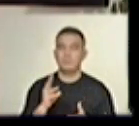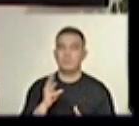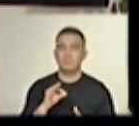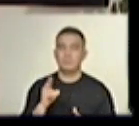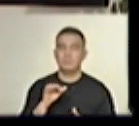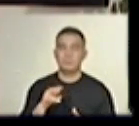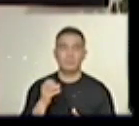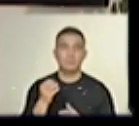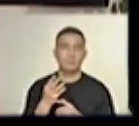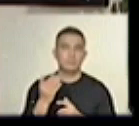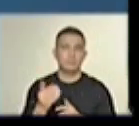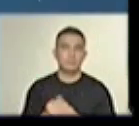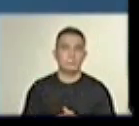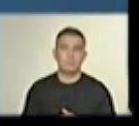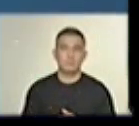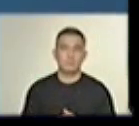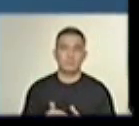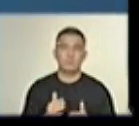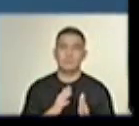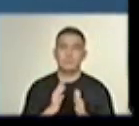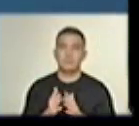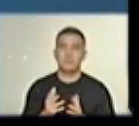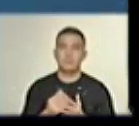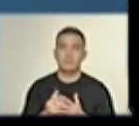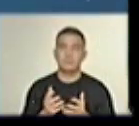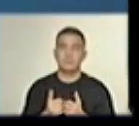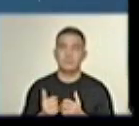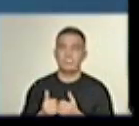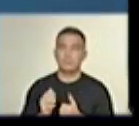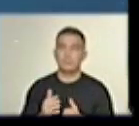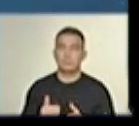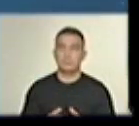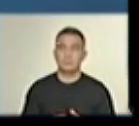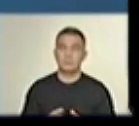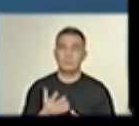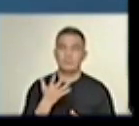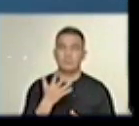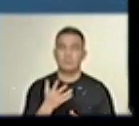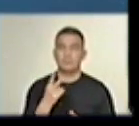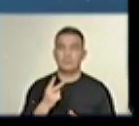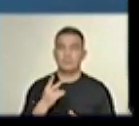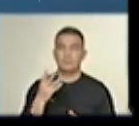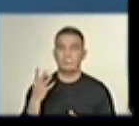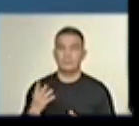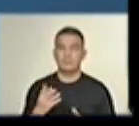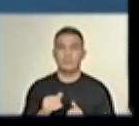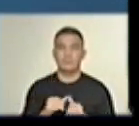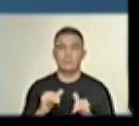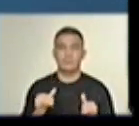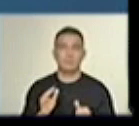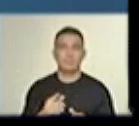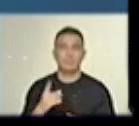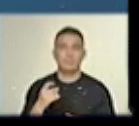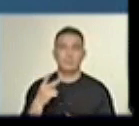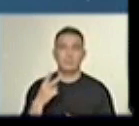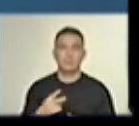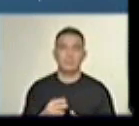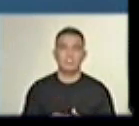14 ga teng. Endi esa amallarni bajaramiz. 5 ni 24 ga ko'paytiramiz.